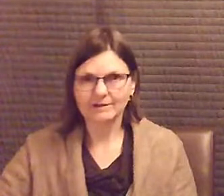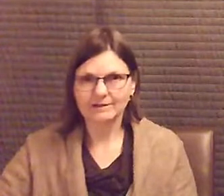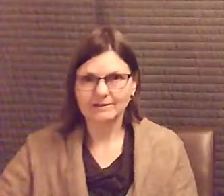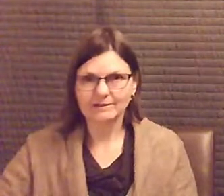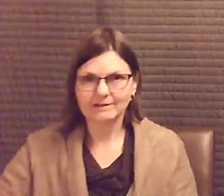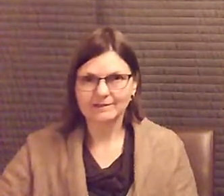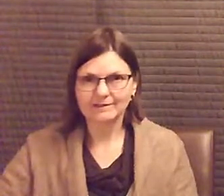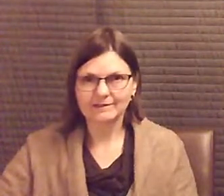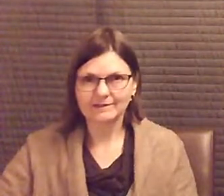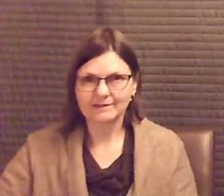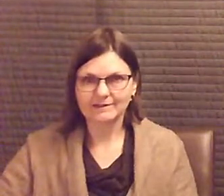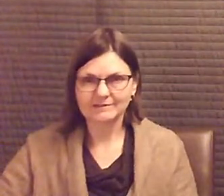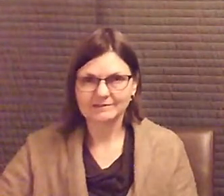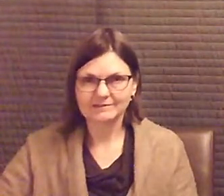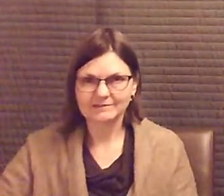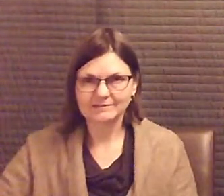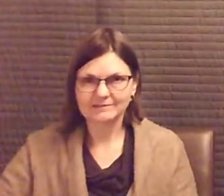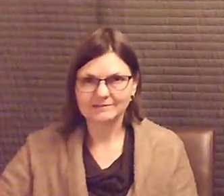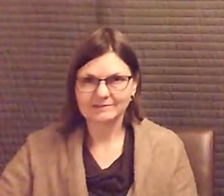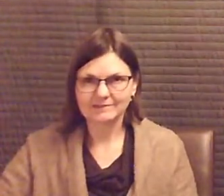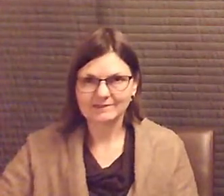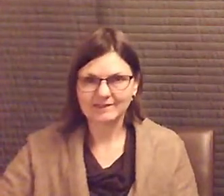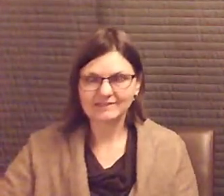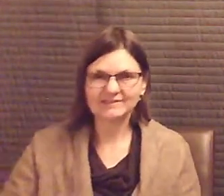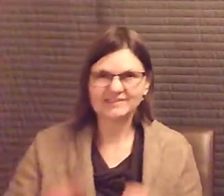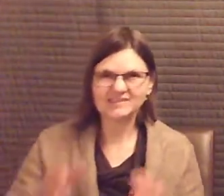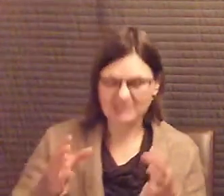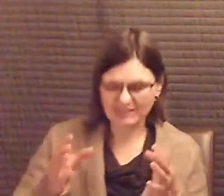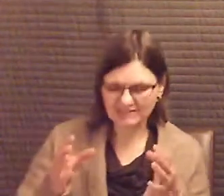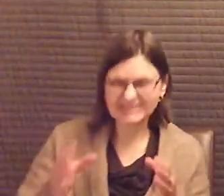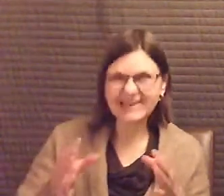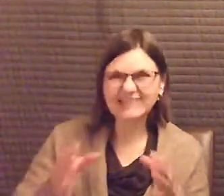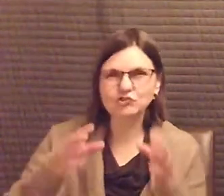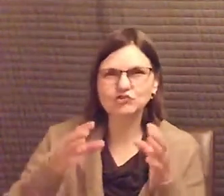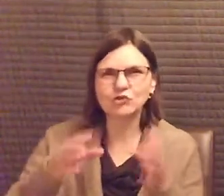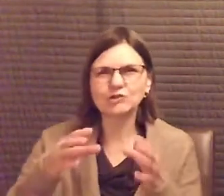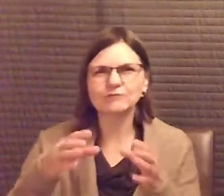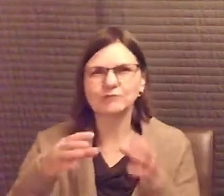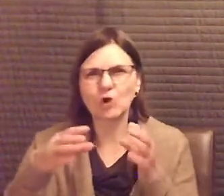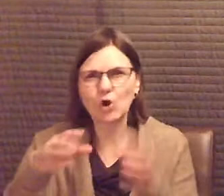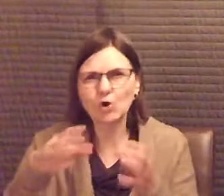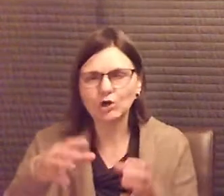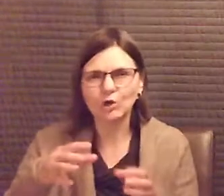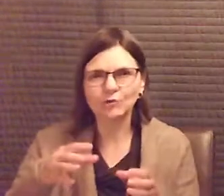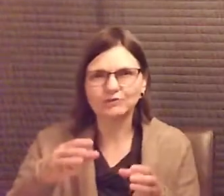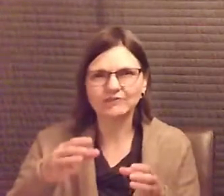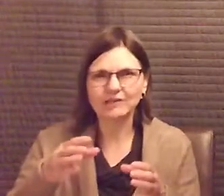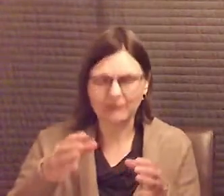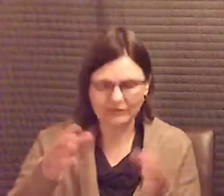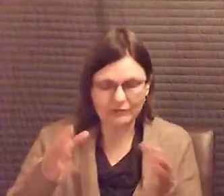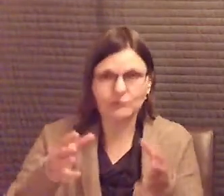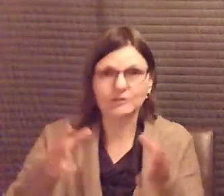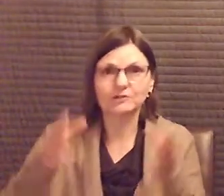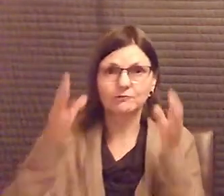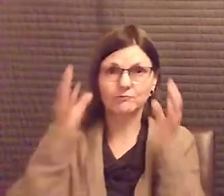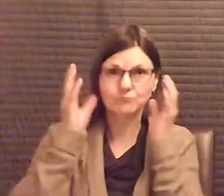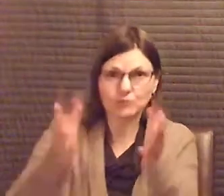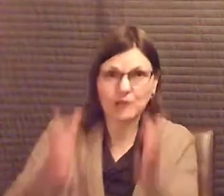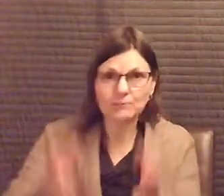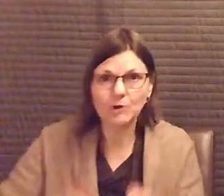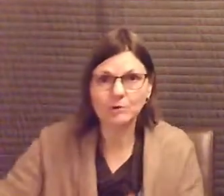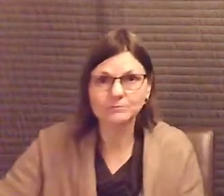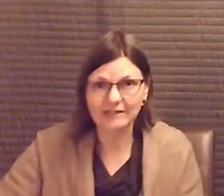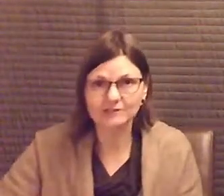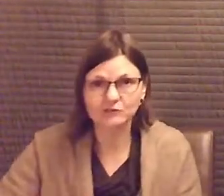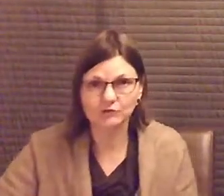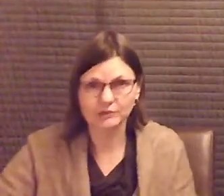begins is eeuwenlang pyry vissen zij slechte zonde van ongeloof daar wil ik wil ik wil gewoon dat er een veel